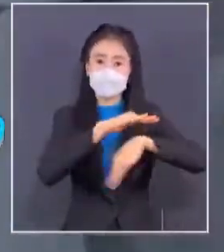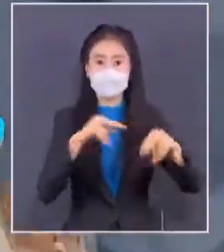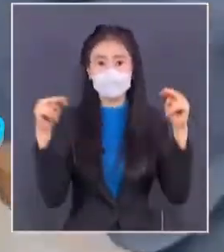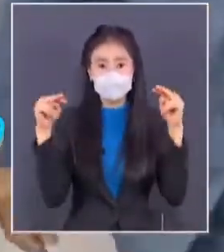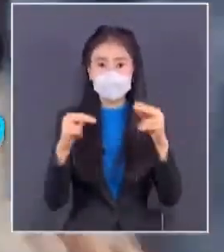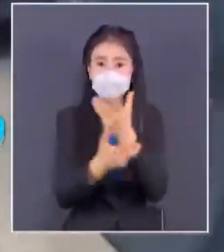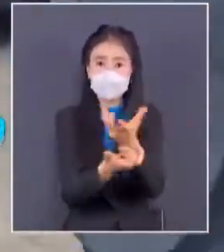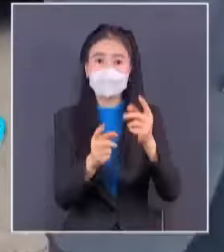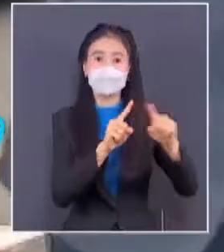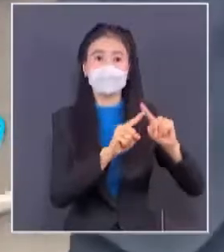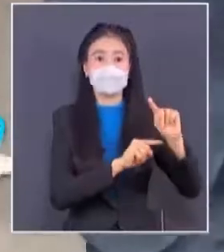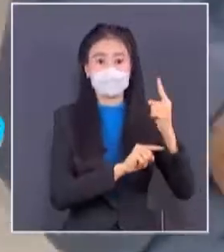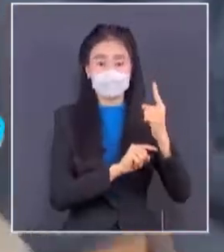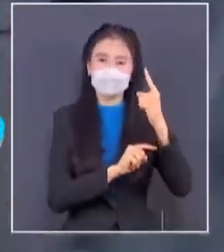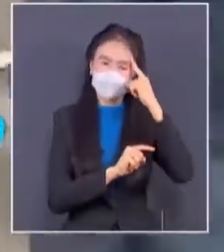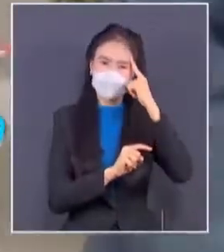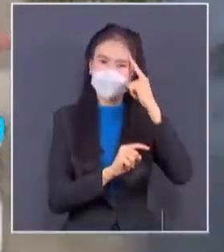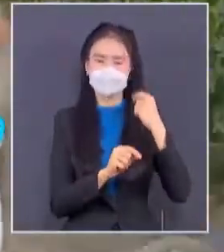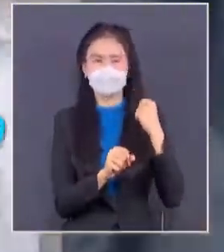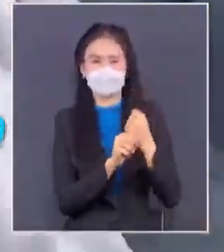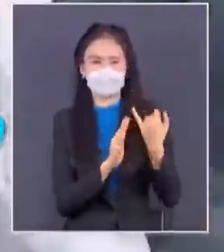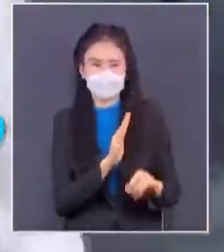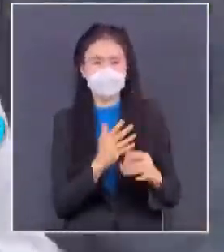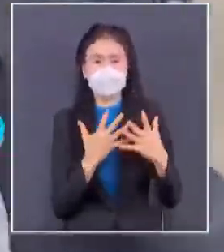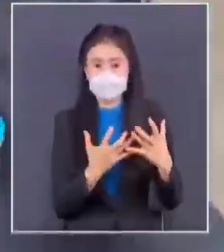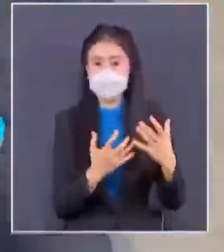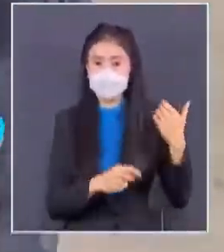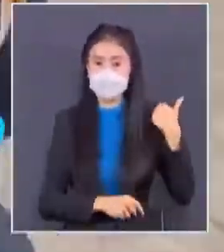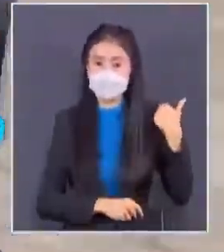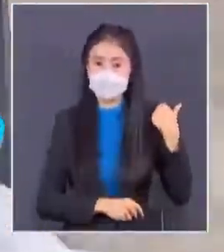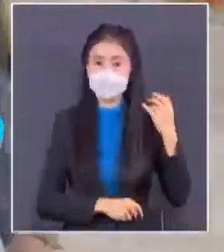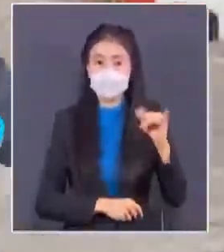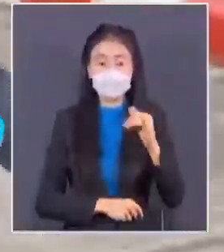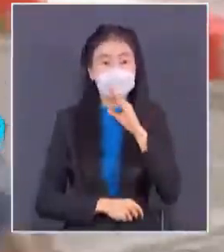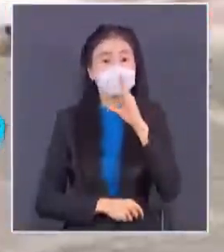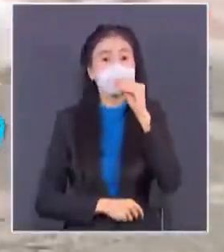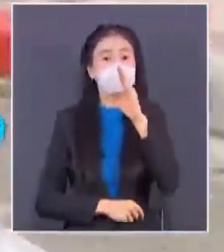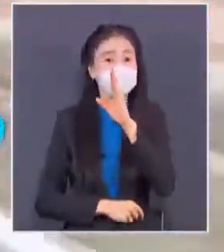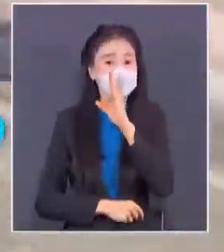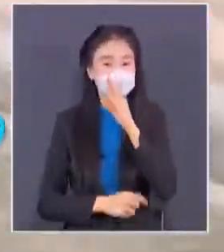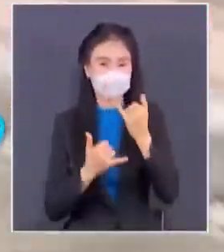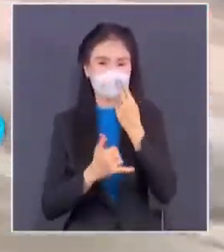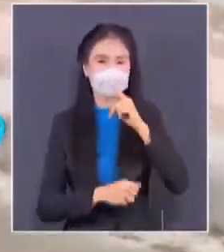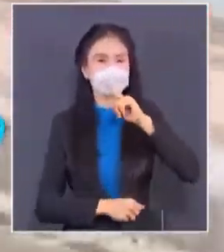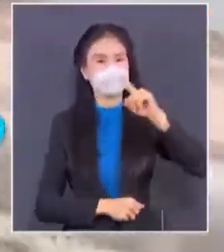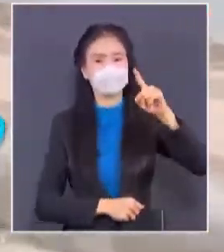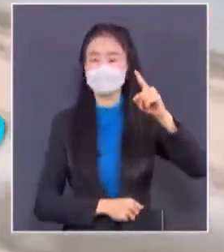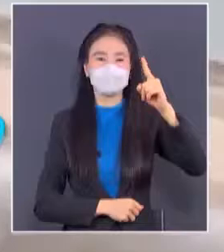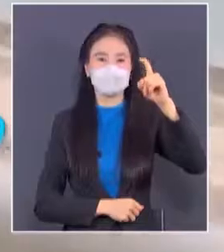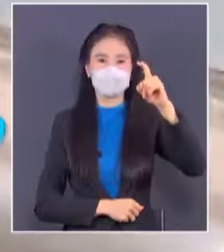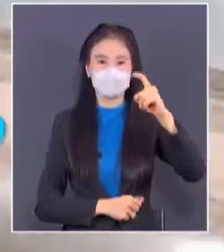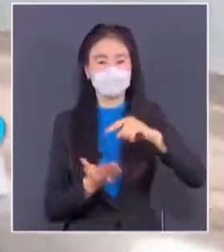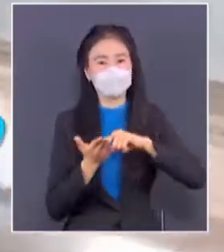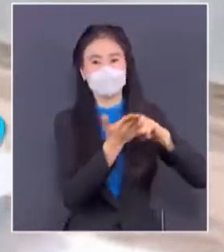หรือว่ามีข้อหาที่หนักกว่านี ้ หนักกว่าการให้การเท็จเนี่ยเดี๋ยวจะไม่สามาร